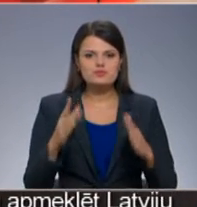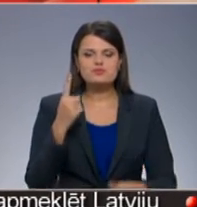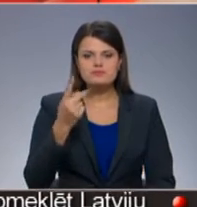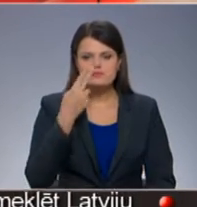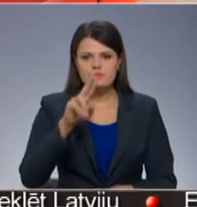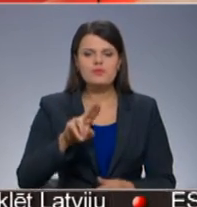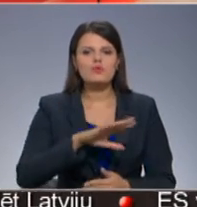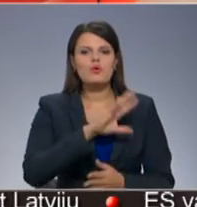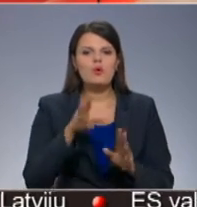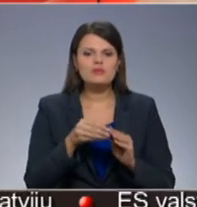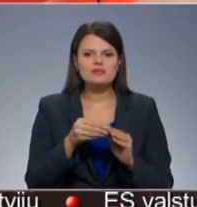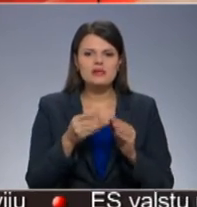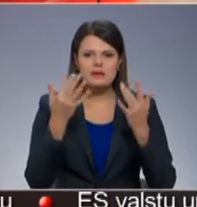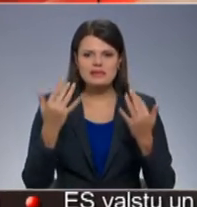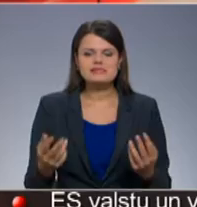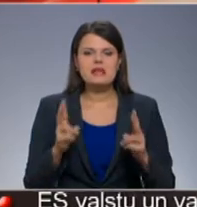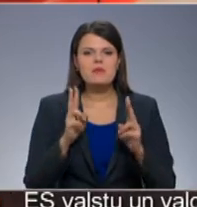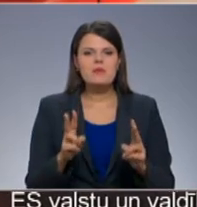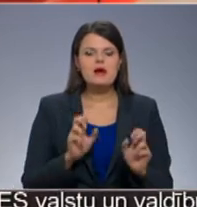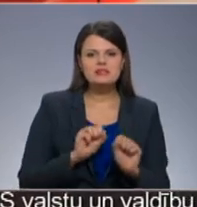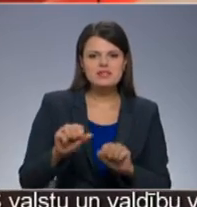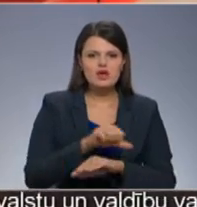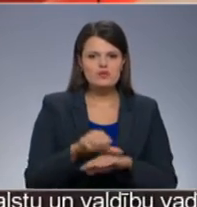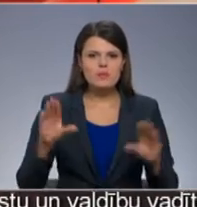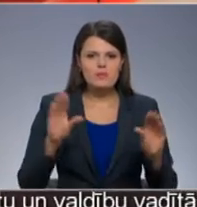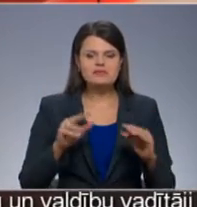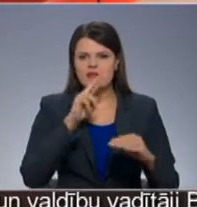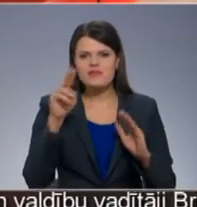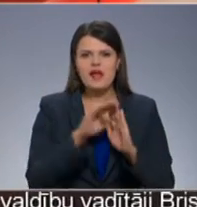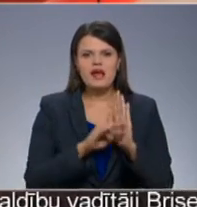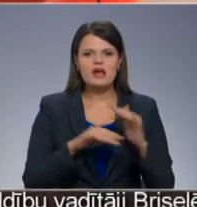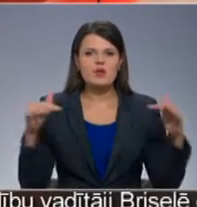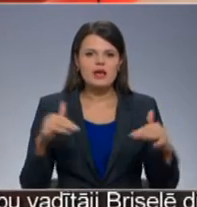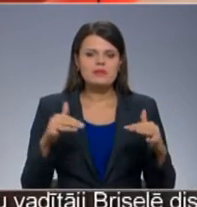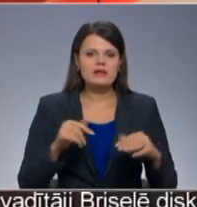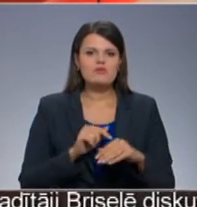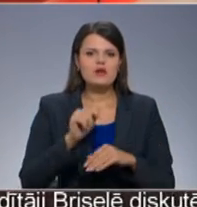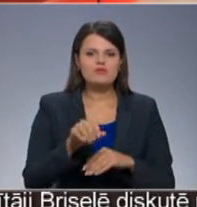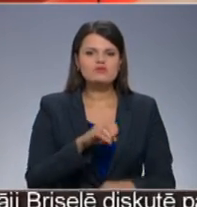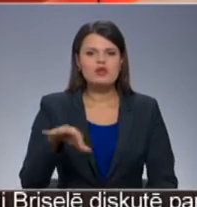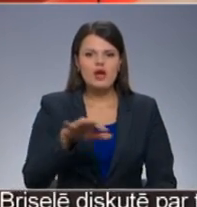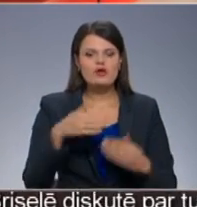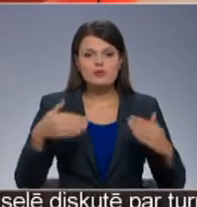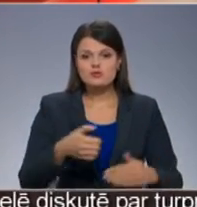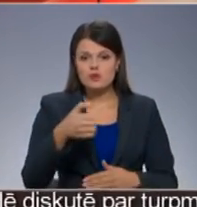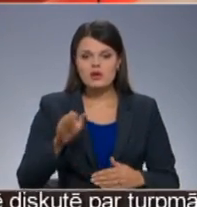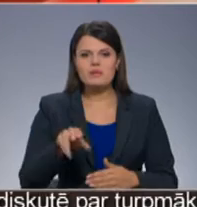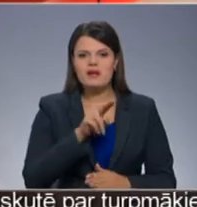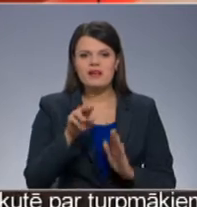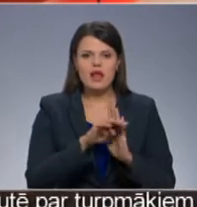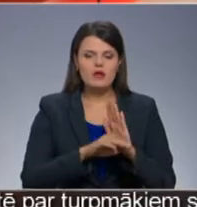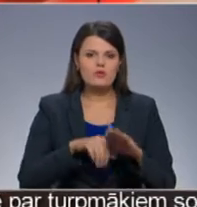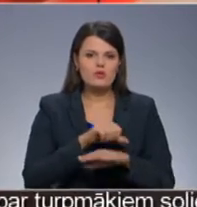no kompleksajiem risinājumiem, kā sargāt robežu un mazināt nelegālo imigrantu iekļūšanu Eiropā. Šogad par nelikumīgu